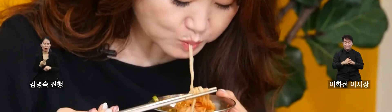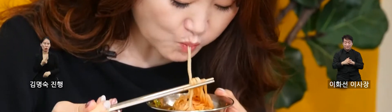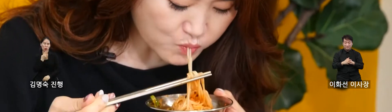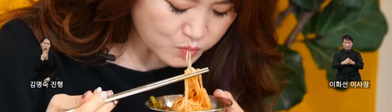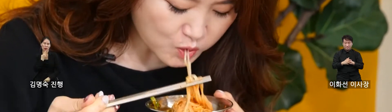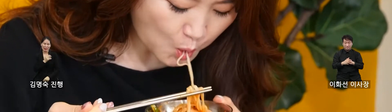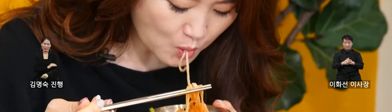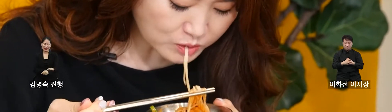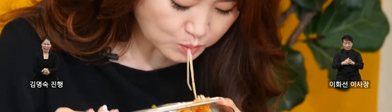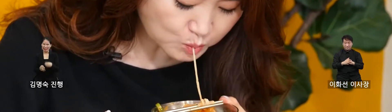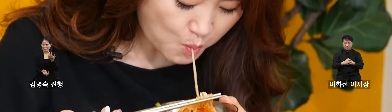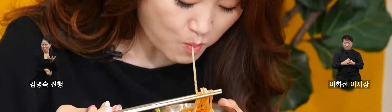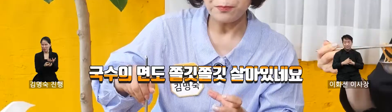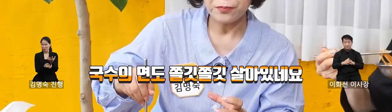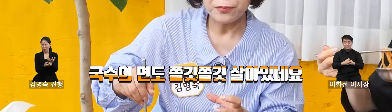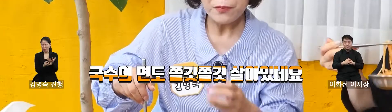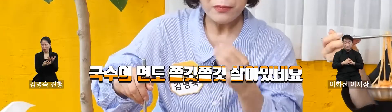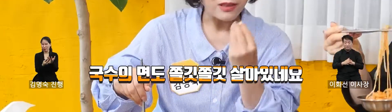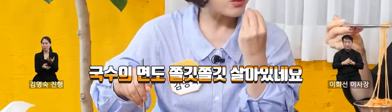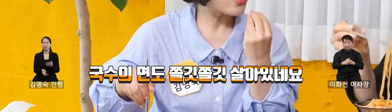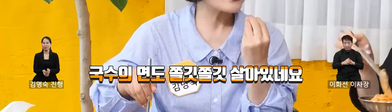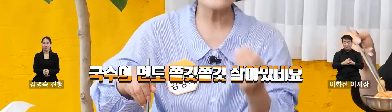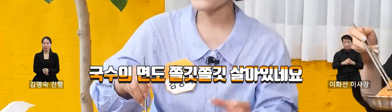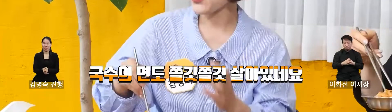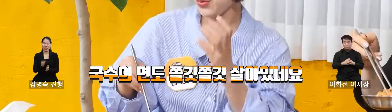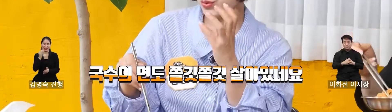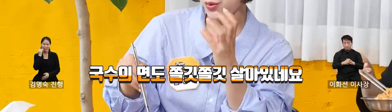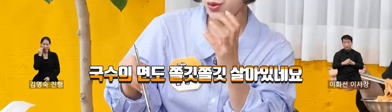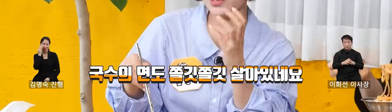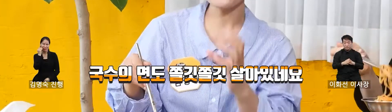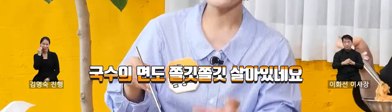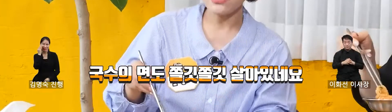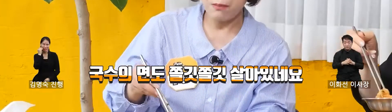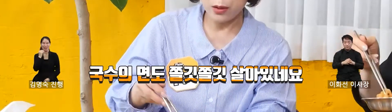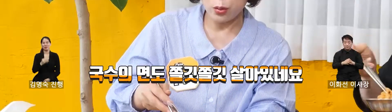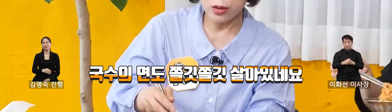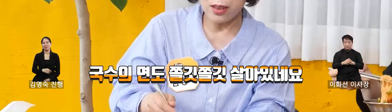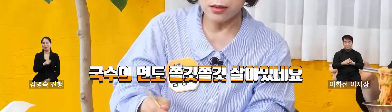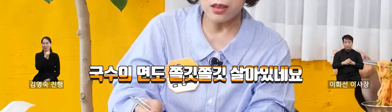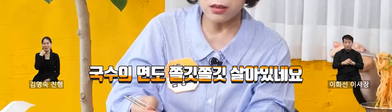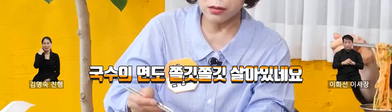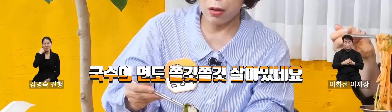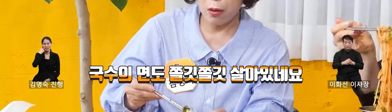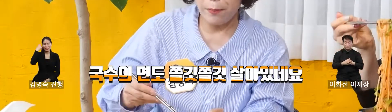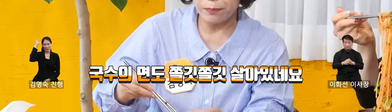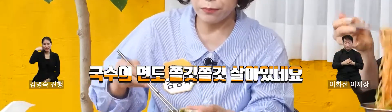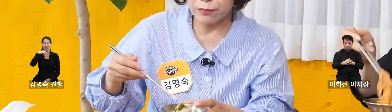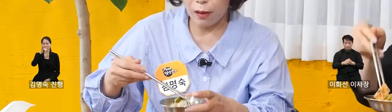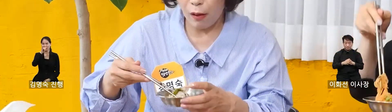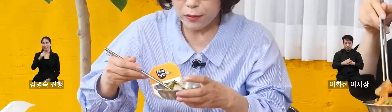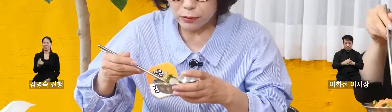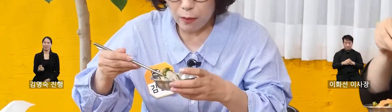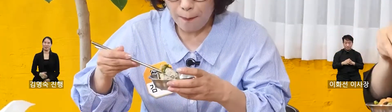잘 삶으시고 아주 잘 그래서 좀 더 쫄깃쫄깃한 맛도 잘 살아있어요.